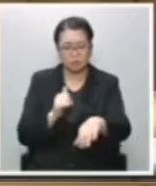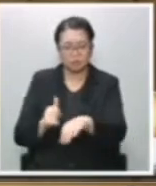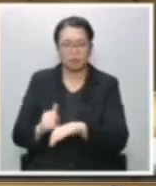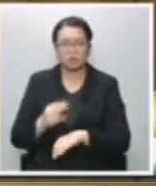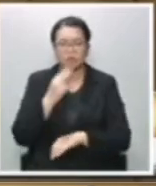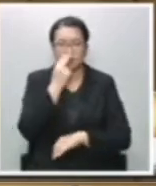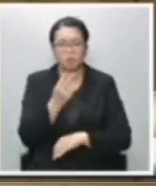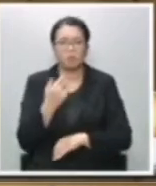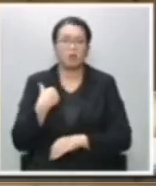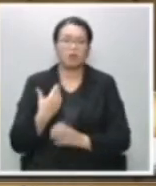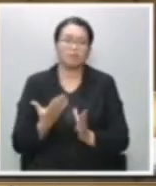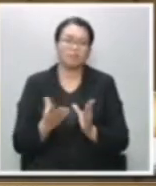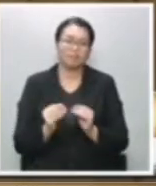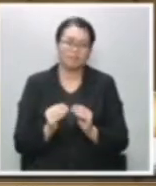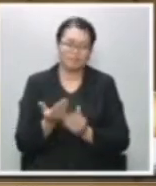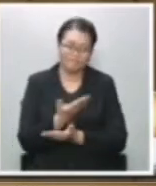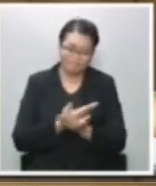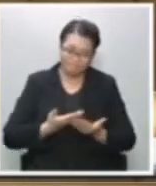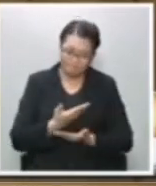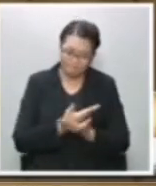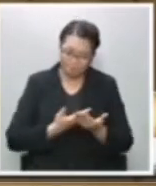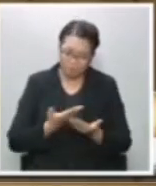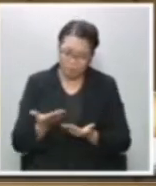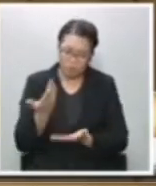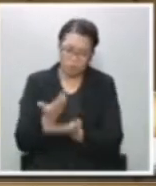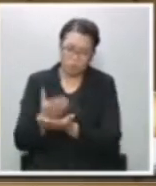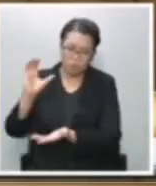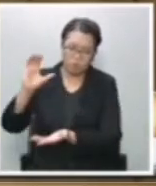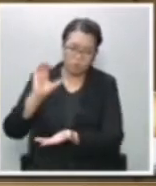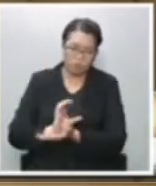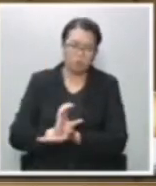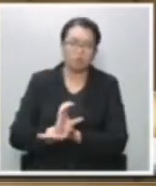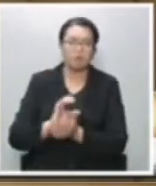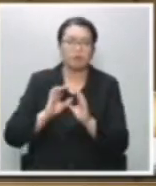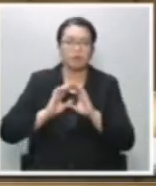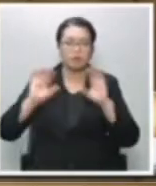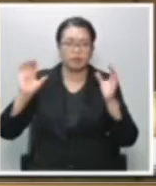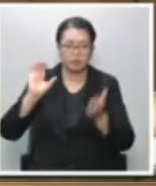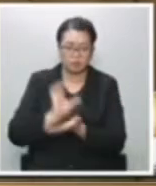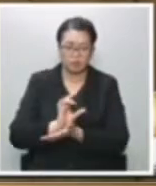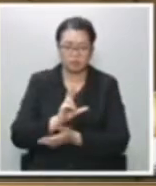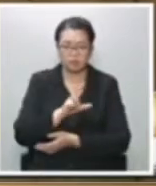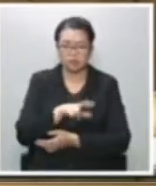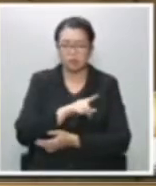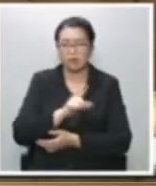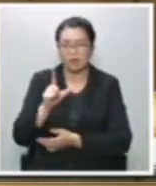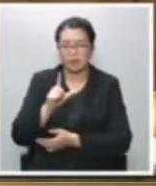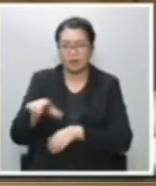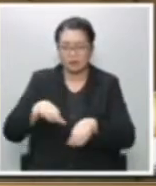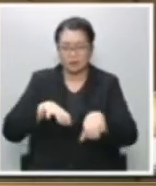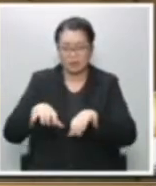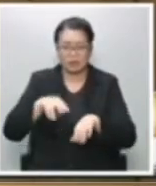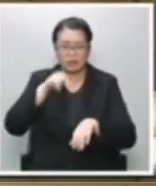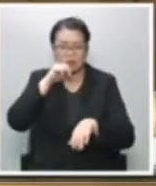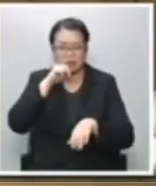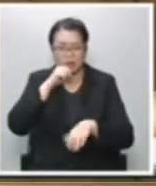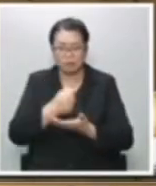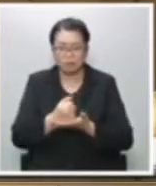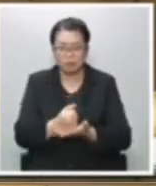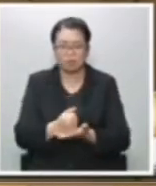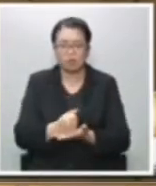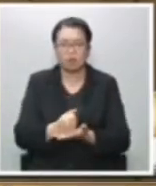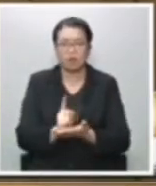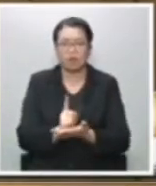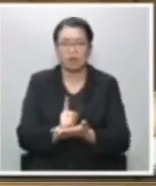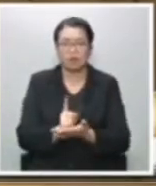การประชุมแล้วก็ขอเงินรัฐบาลอีกจำนวนหนึ่งนะครับ 3,000 กว่าล้านที่จะในส่วนของประปาส่วนภูมิภาคได้อีกประมาณ 1,097